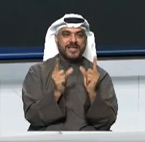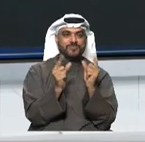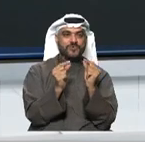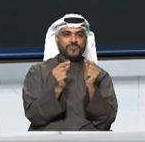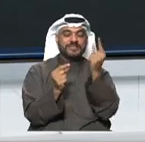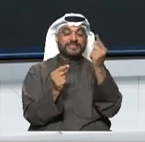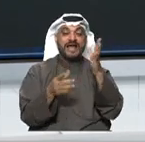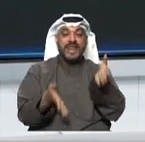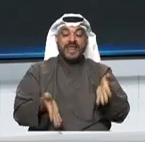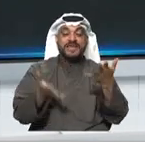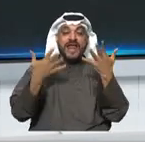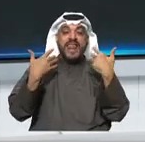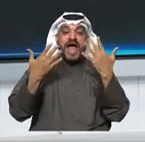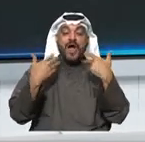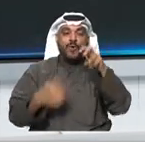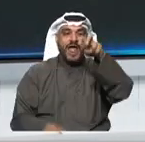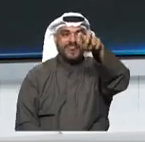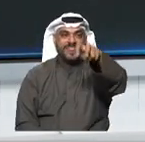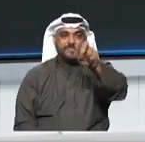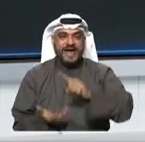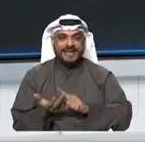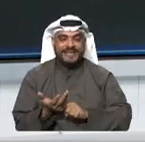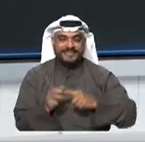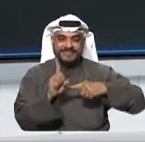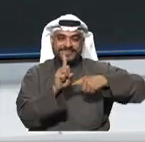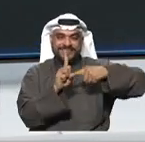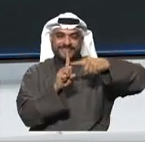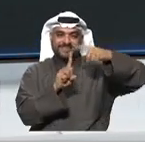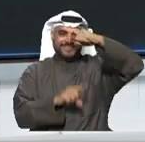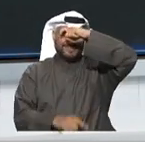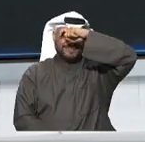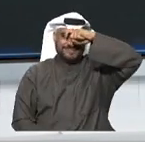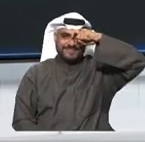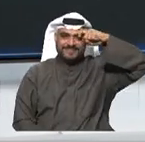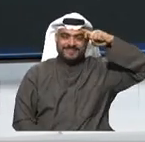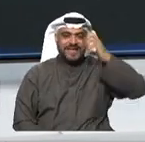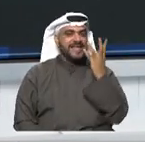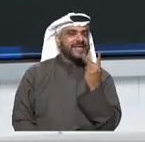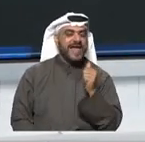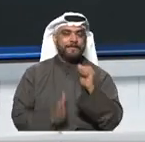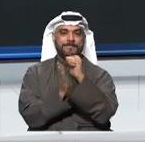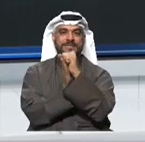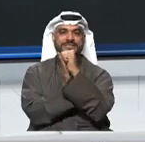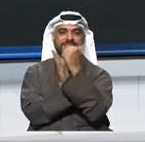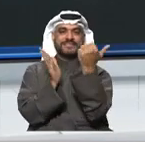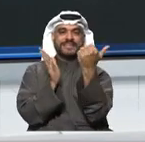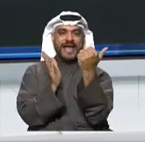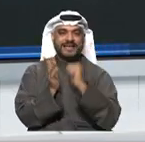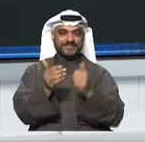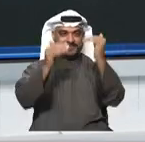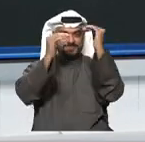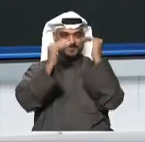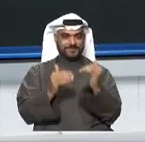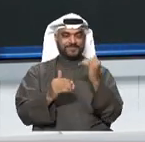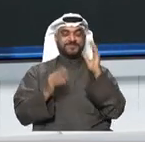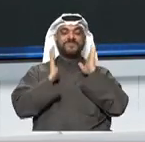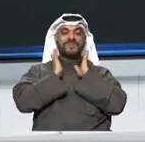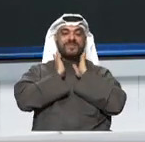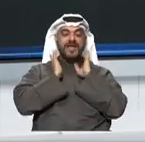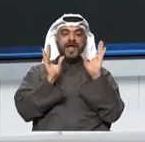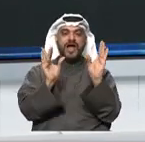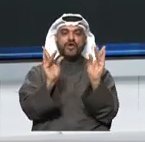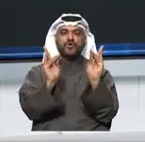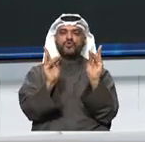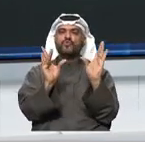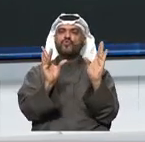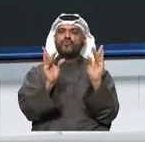الخفيفة إن شاء الله حتى مساء اليوم. في مدينة الكويت السماء غائمة، الرياح جنوبية شرقية سرعتها 8 كيلومتر في الساعة.